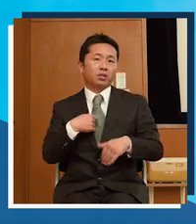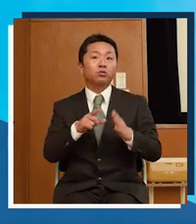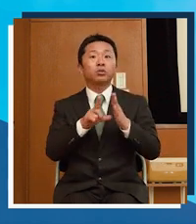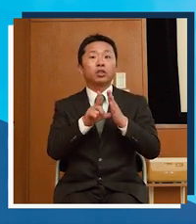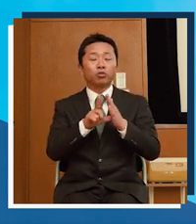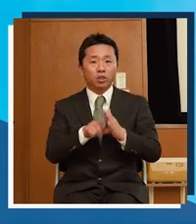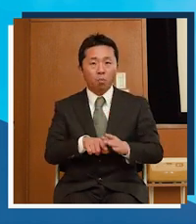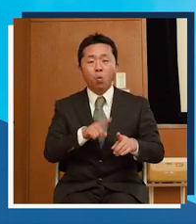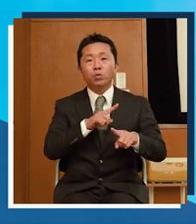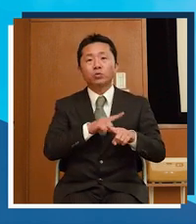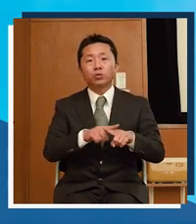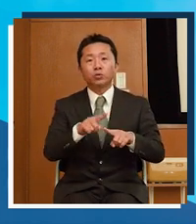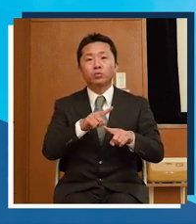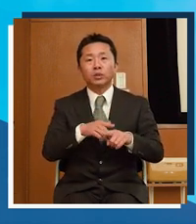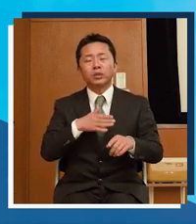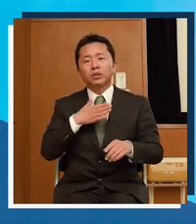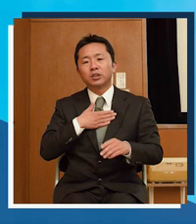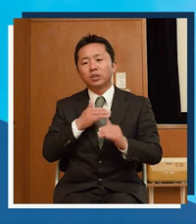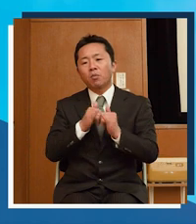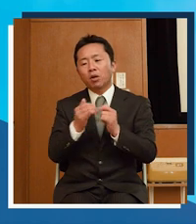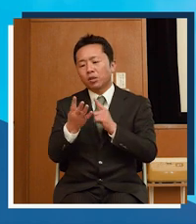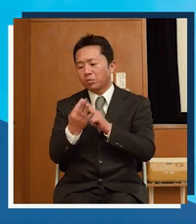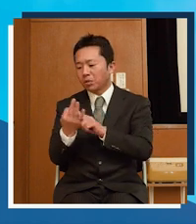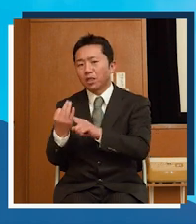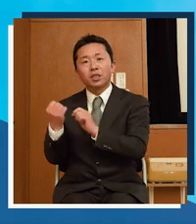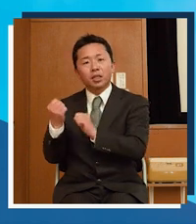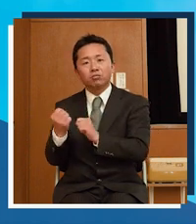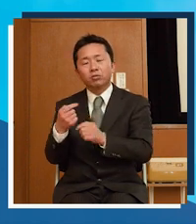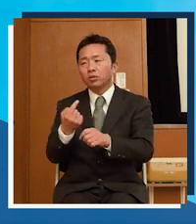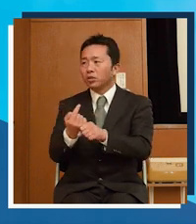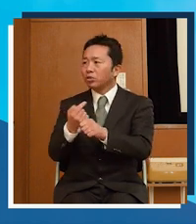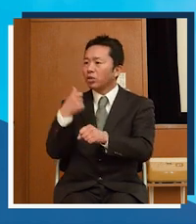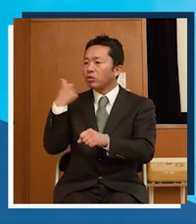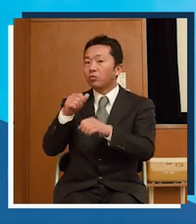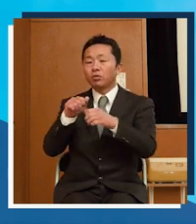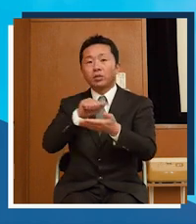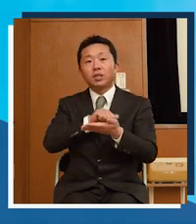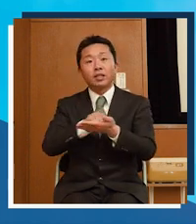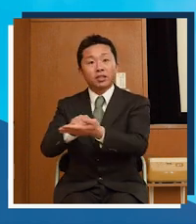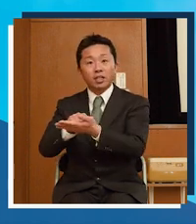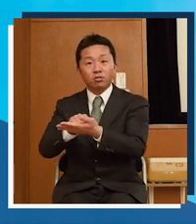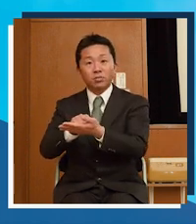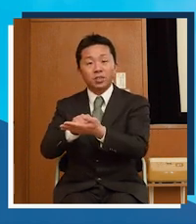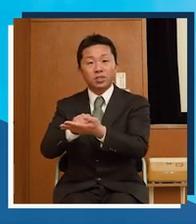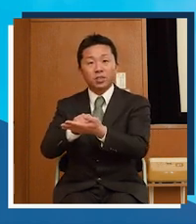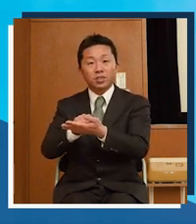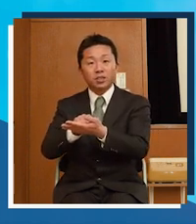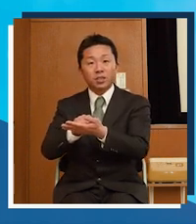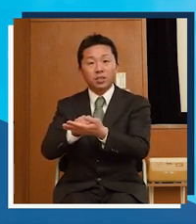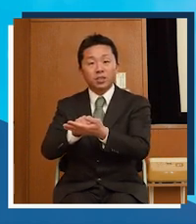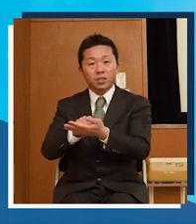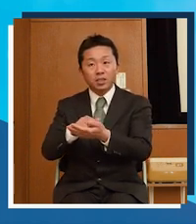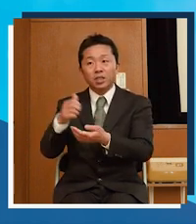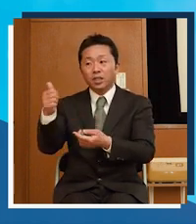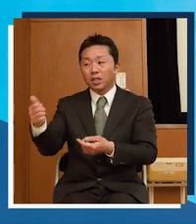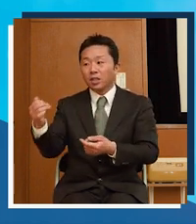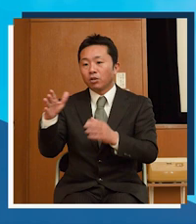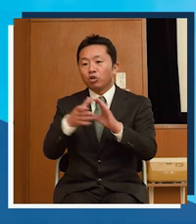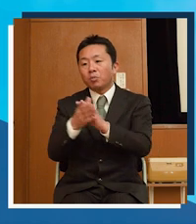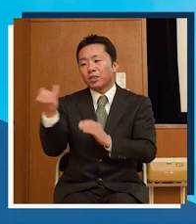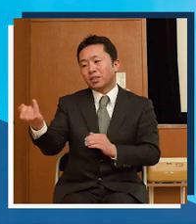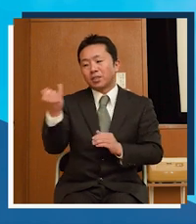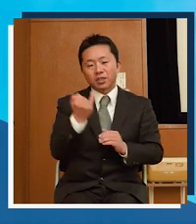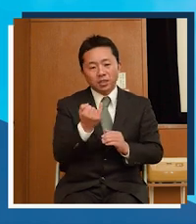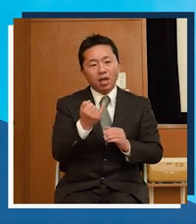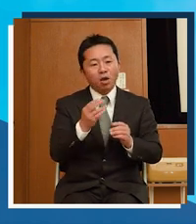も少しずつ知ってくれてる方もいて去年の夏休みには友達を基地の周りを紹介したり県外から来てくれた友達を紹介し